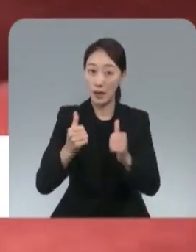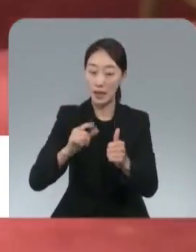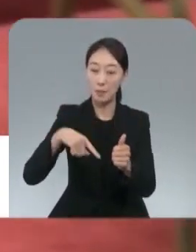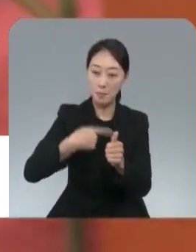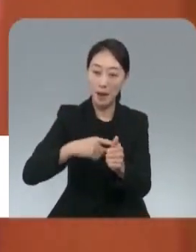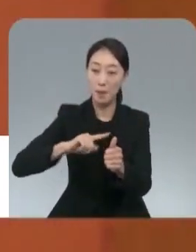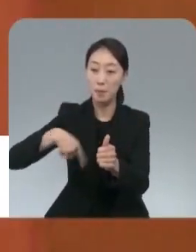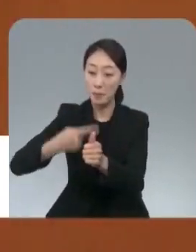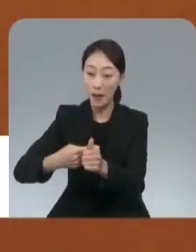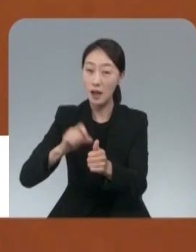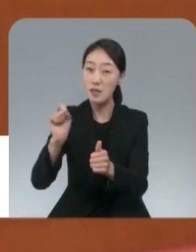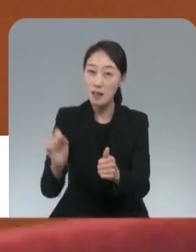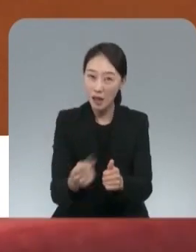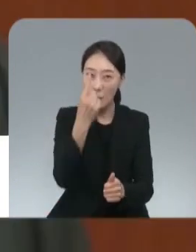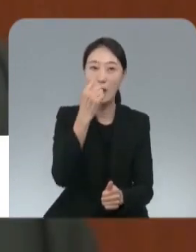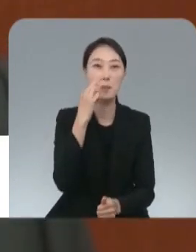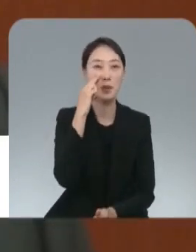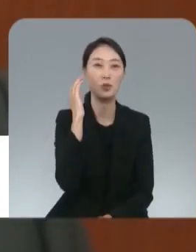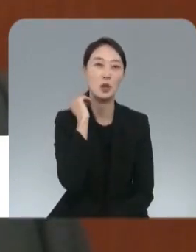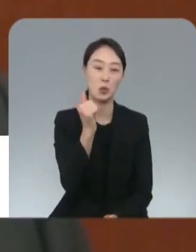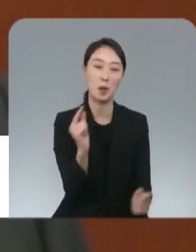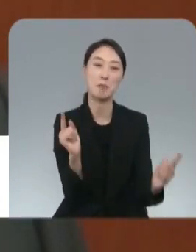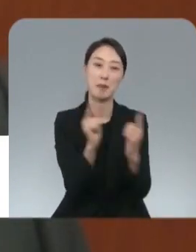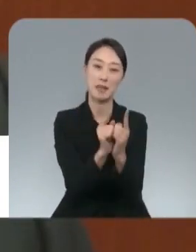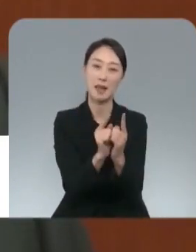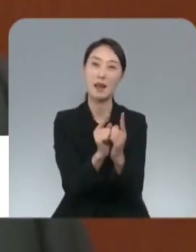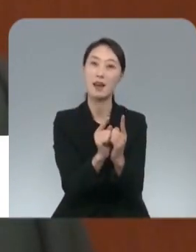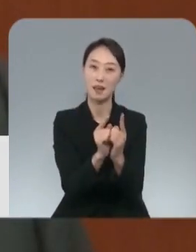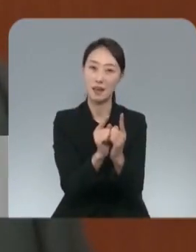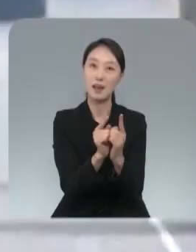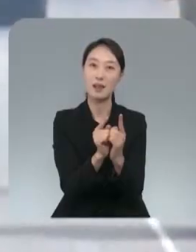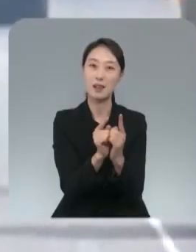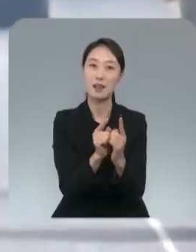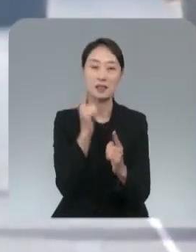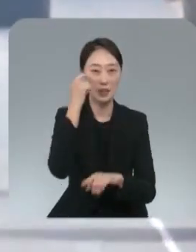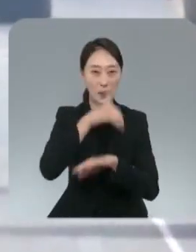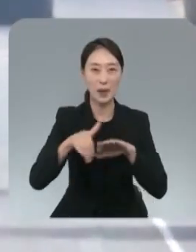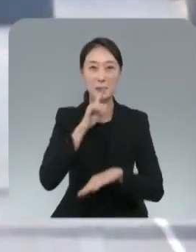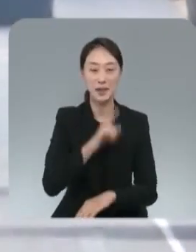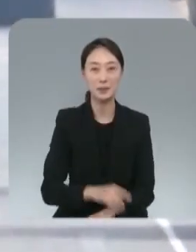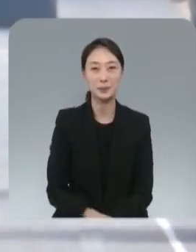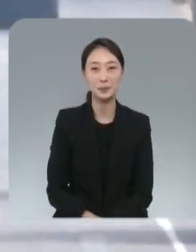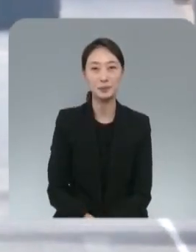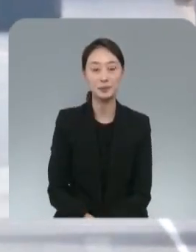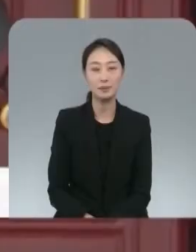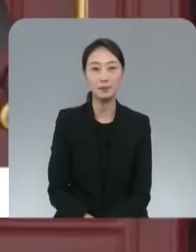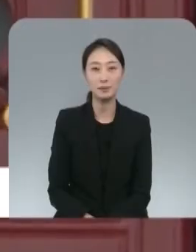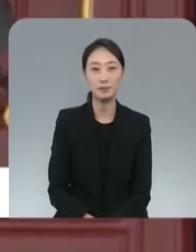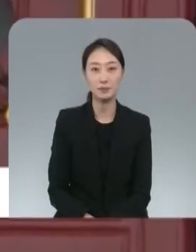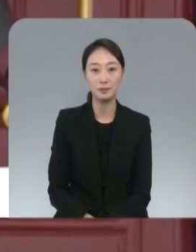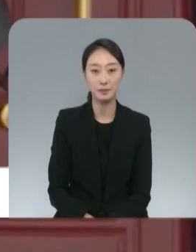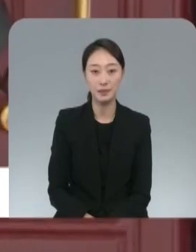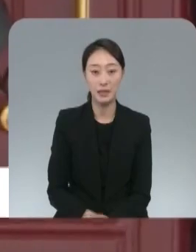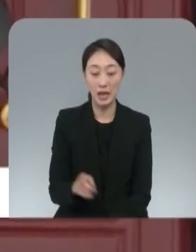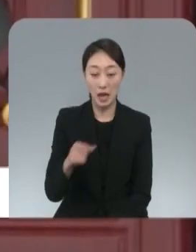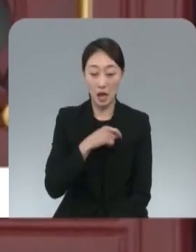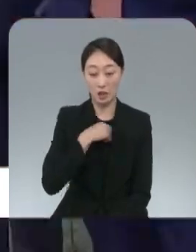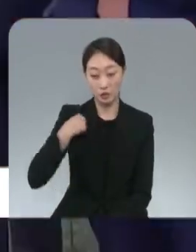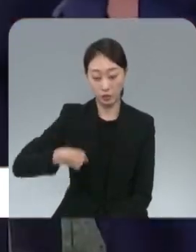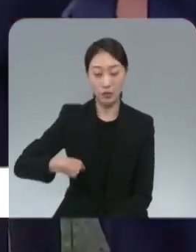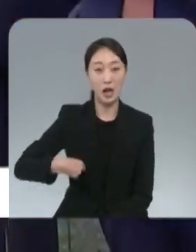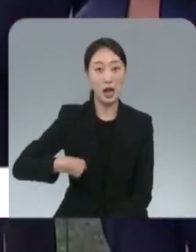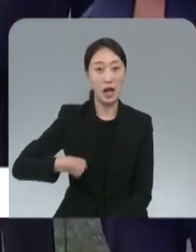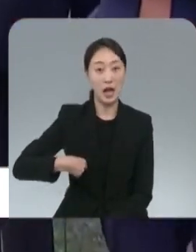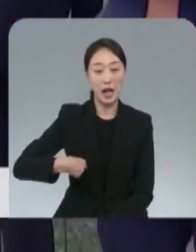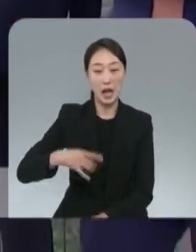계기로 바이든 대통령과 만나는 하늘 중국이 계획 중이라고 보도했습니다 10월 시 주석의 3년 임 결정 11월 미국의